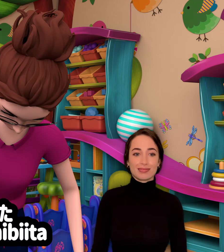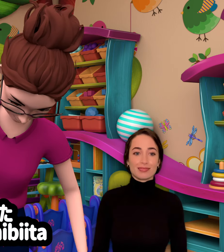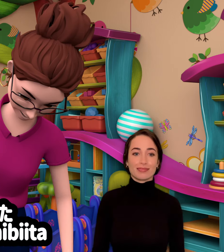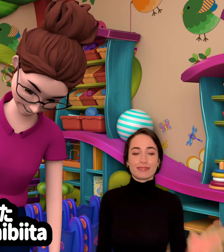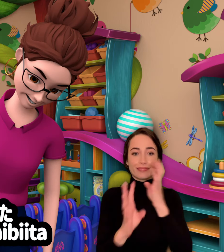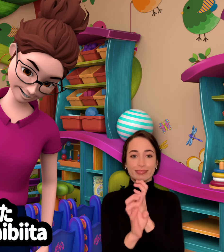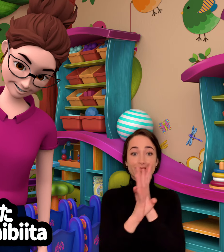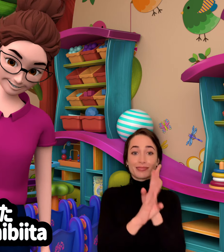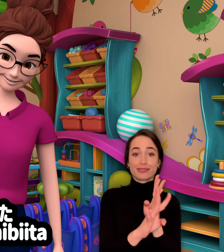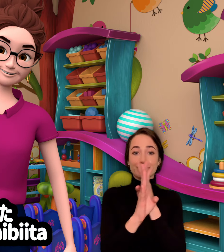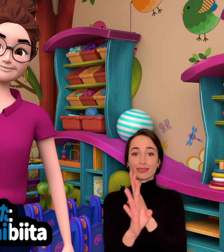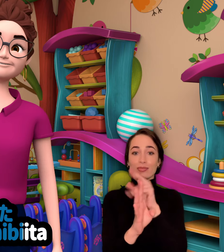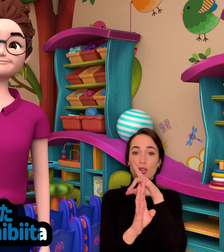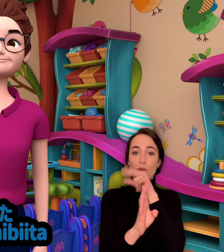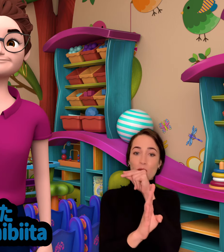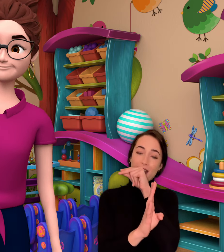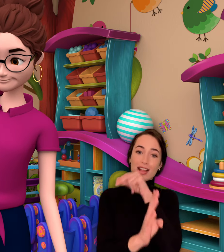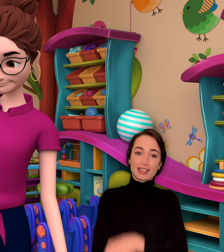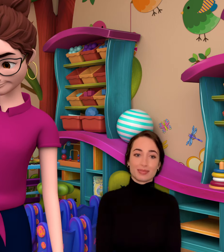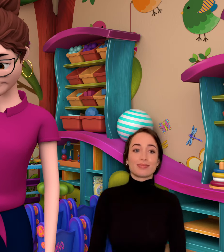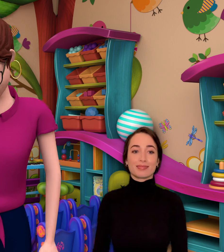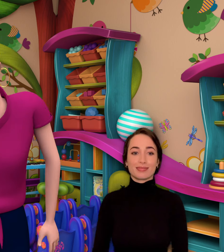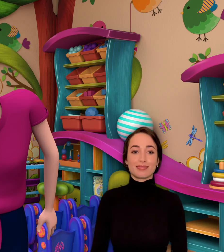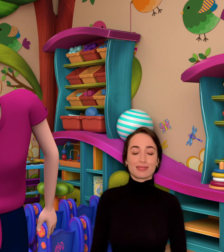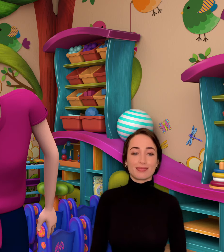他のアヒを導い